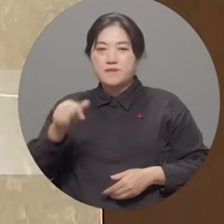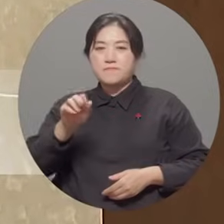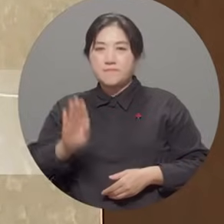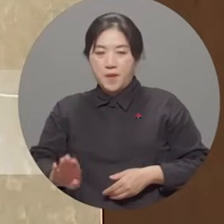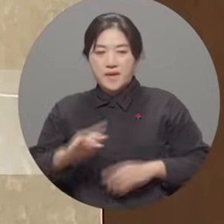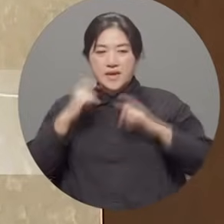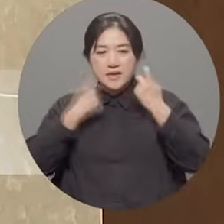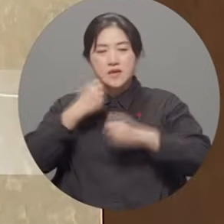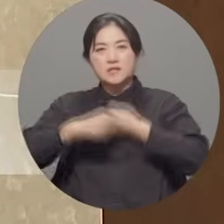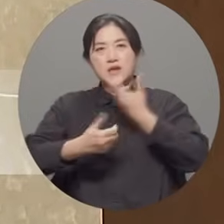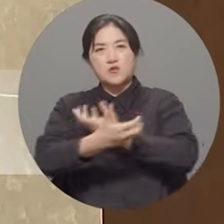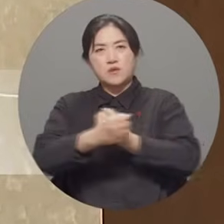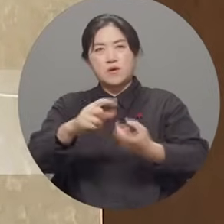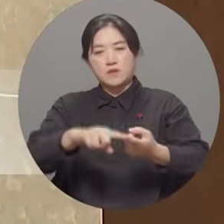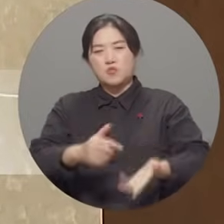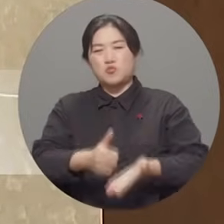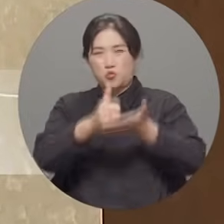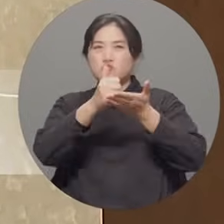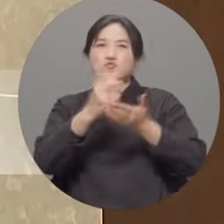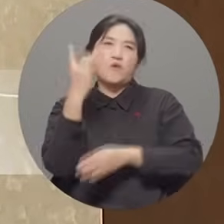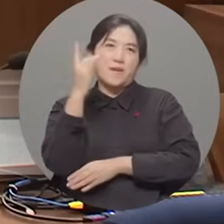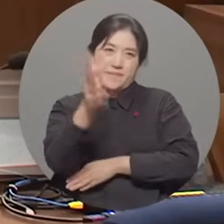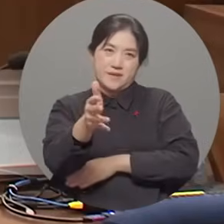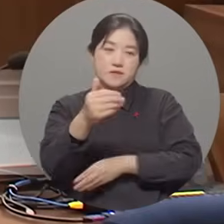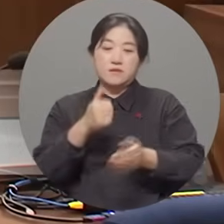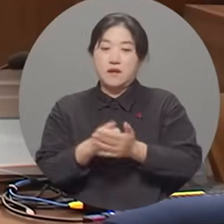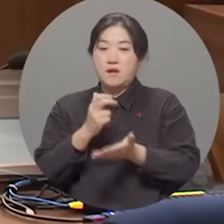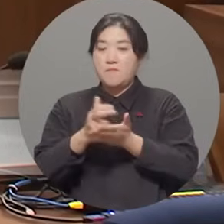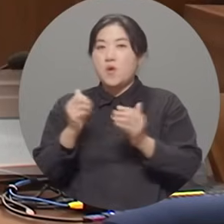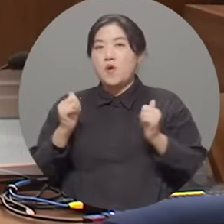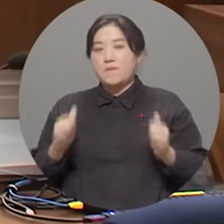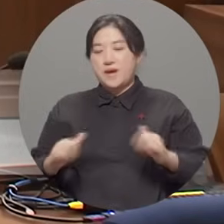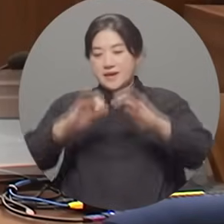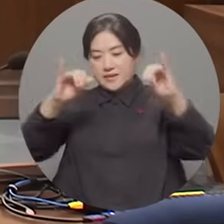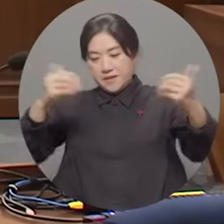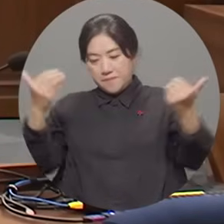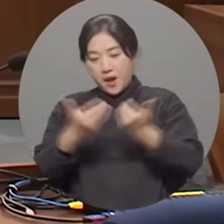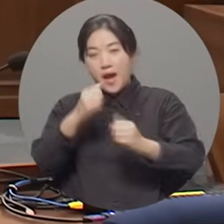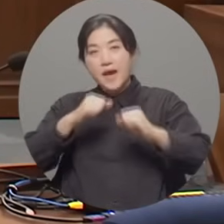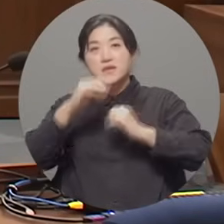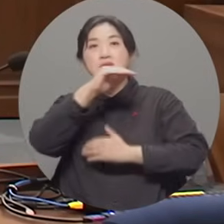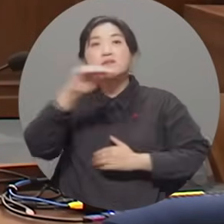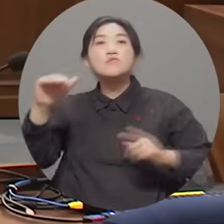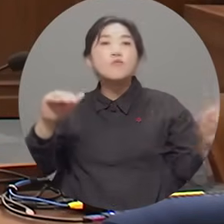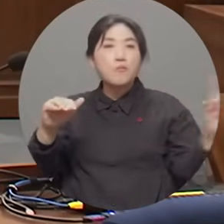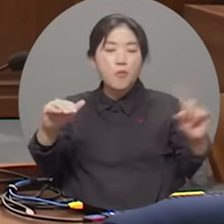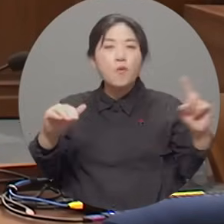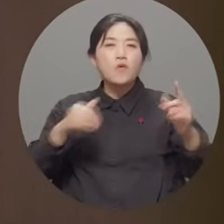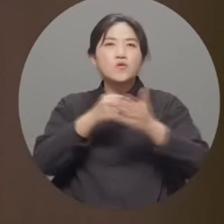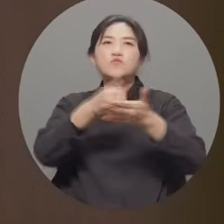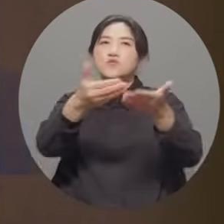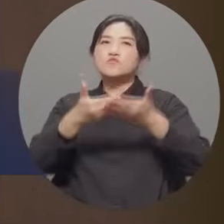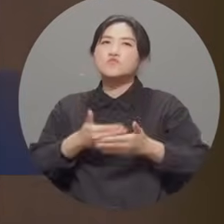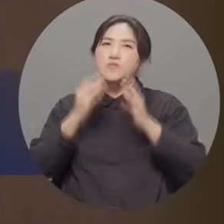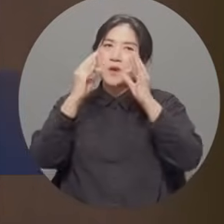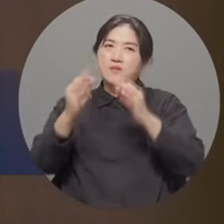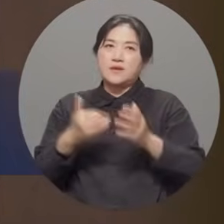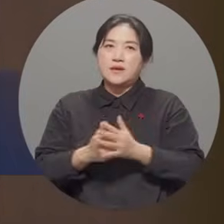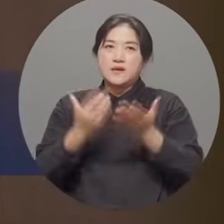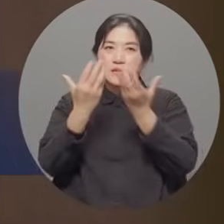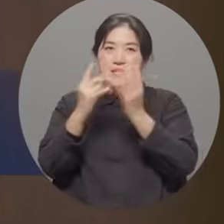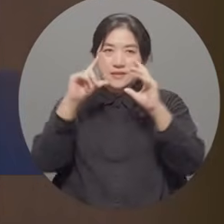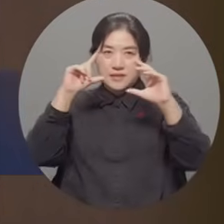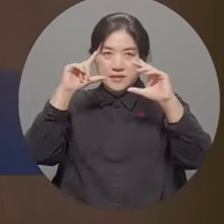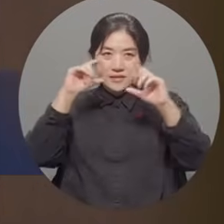자유계약을 최대한 존중하고 있는데 법원이 어디까지를 반사회적인 행위로 볼지가 관건입니다. 사진을